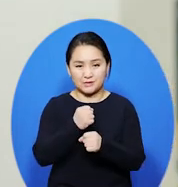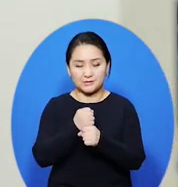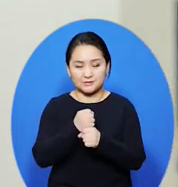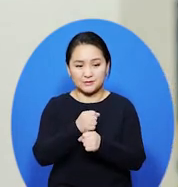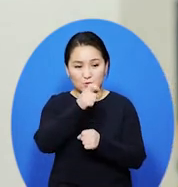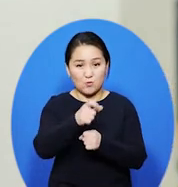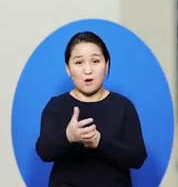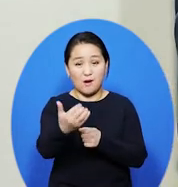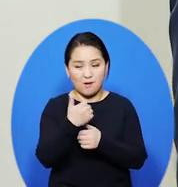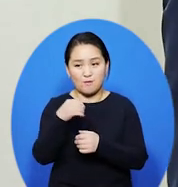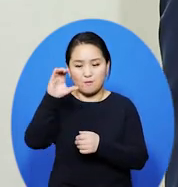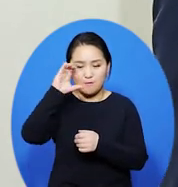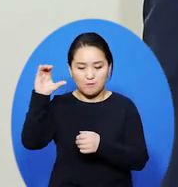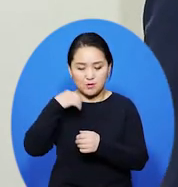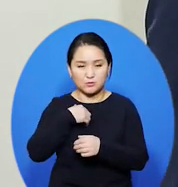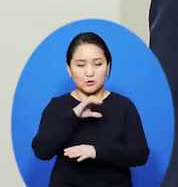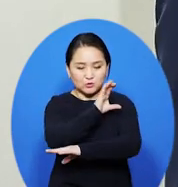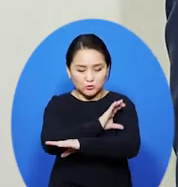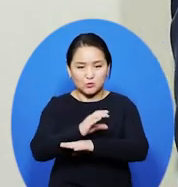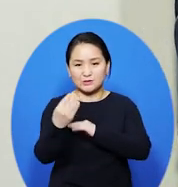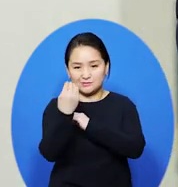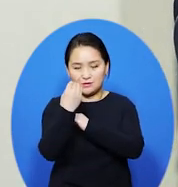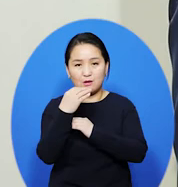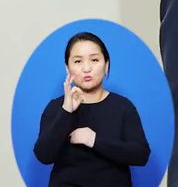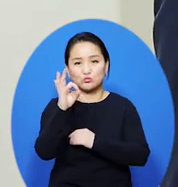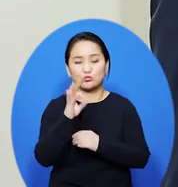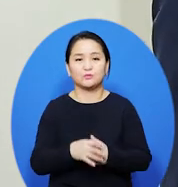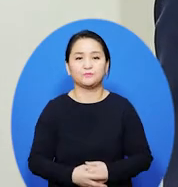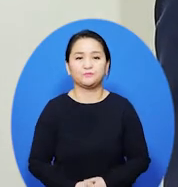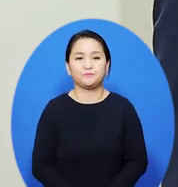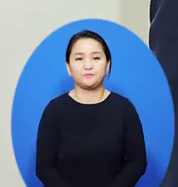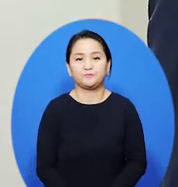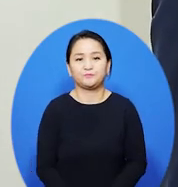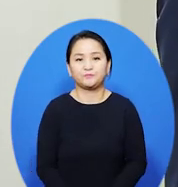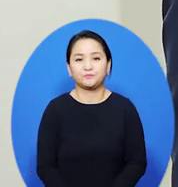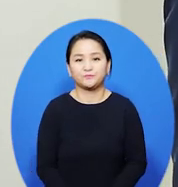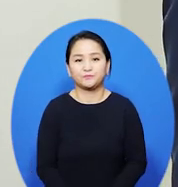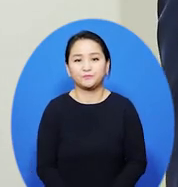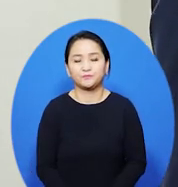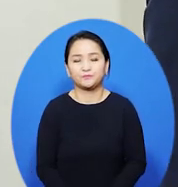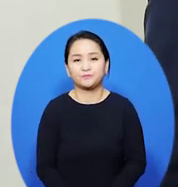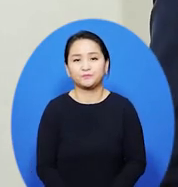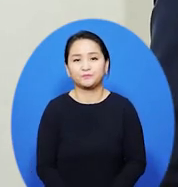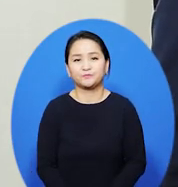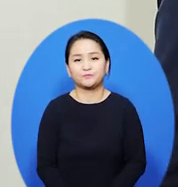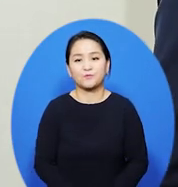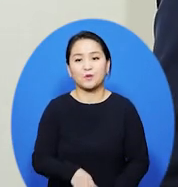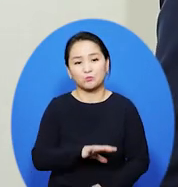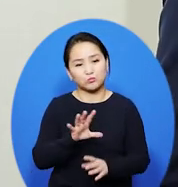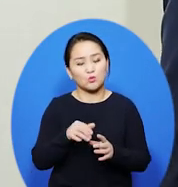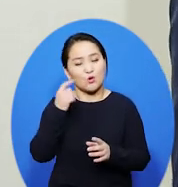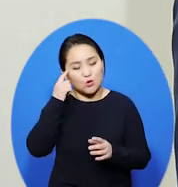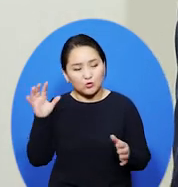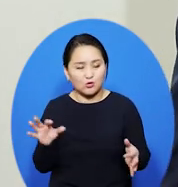олгогч байгууллагатай бол бас сургалт зохион байгуулахаас зүв байгаа юм болоо гэж харагдаж байгаа. Тийм. Тэгэхээр бүгд аль алтал